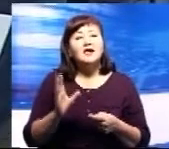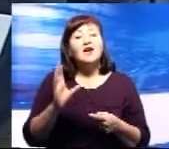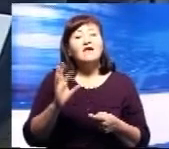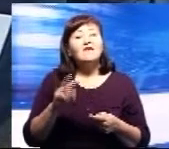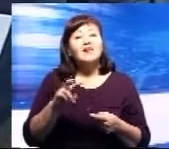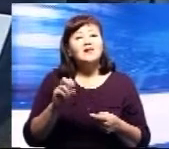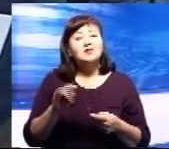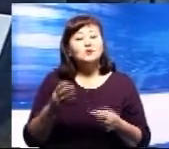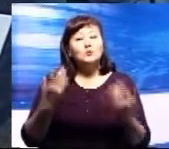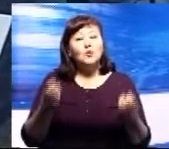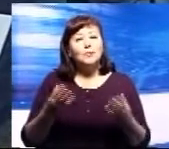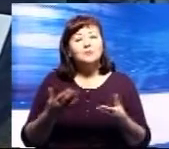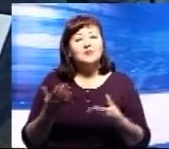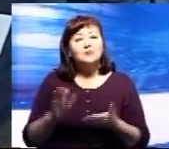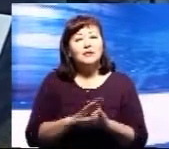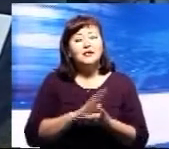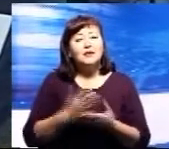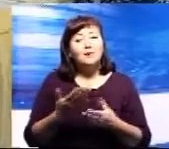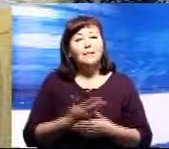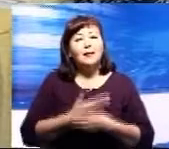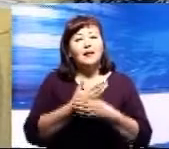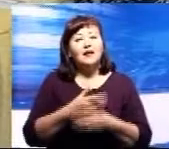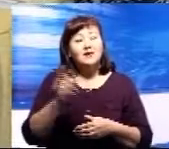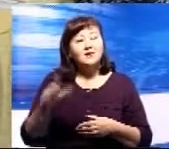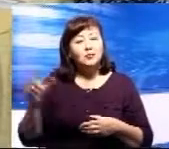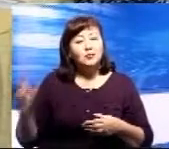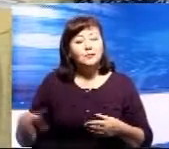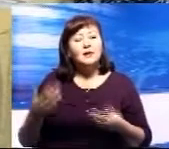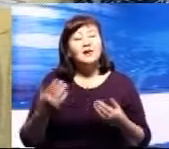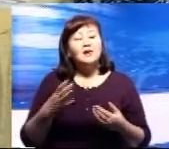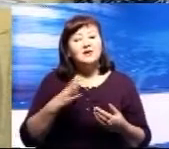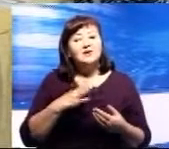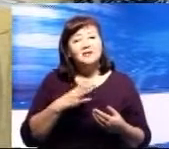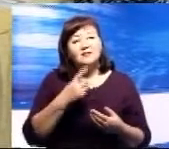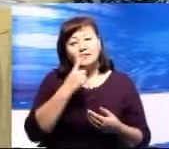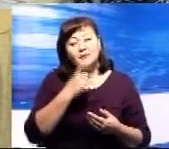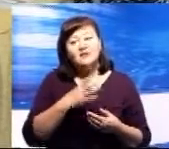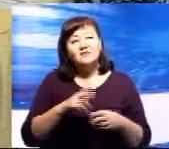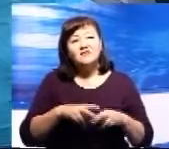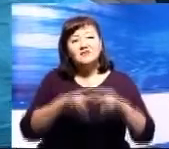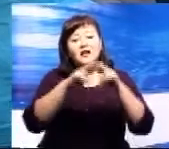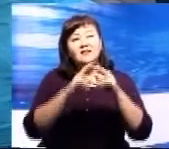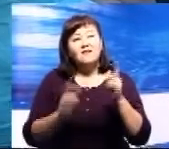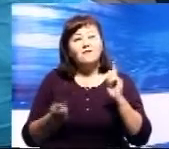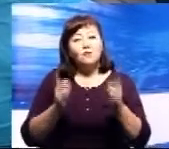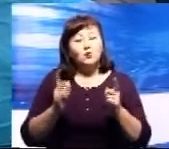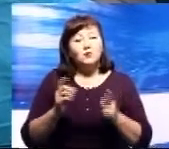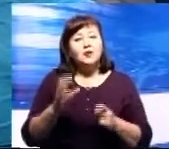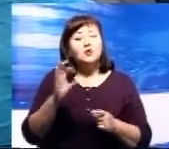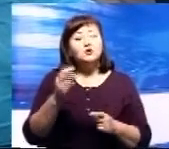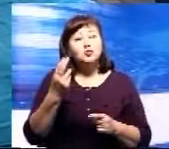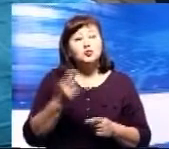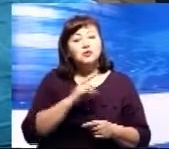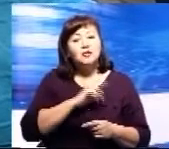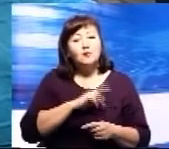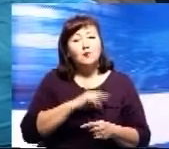встречи участники обсудили вопросы, которые были подняты на недавно прошедшем в Астане форуме социальных работников. Они обсудили работу соцработников